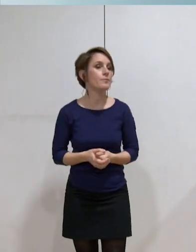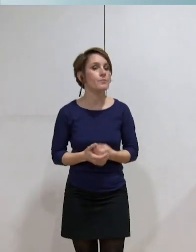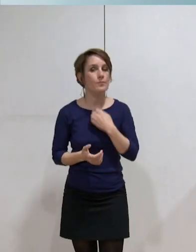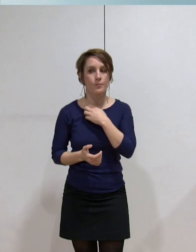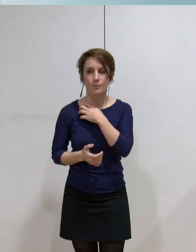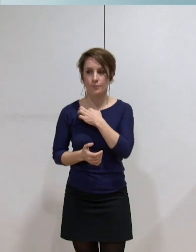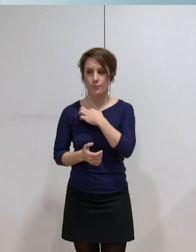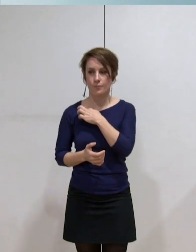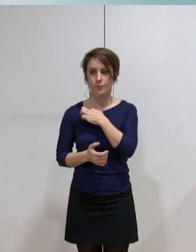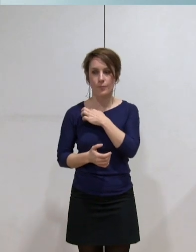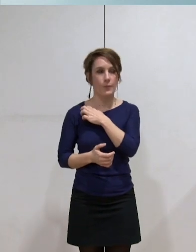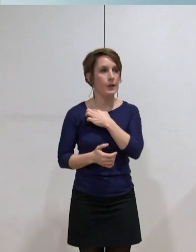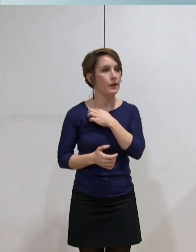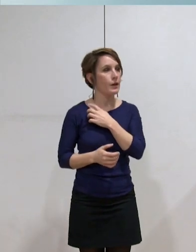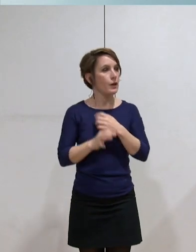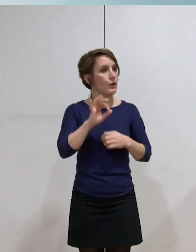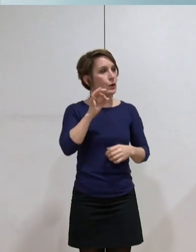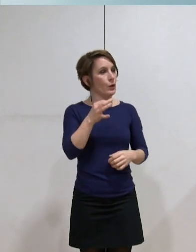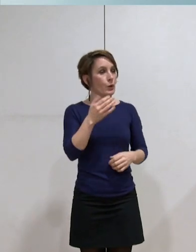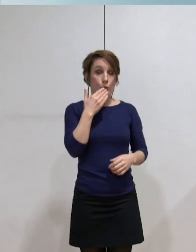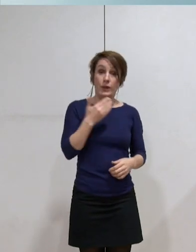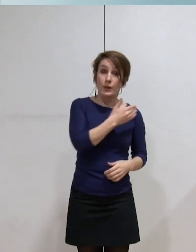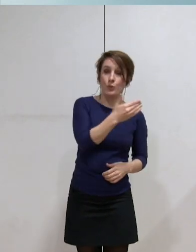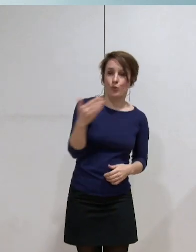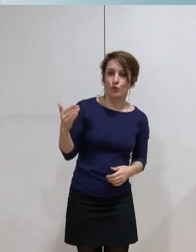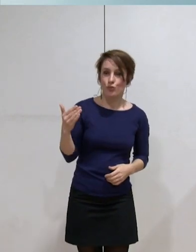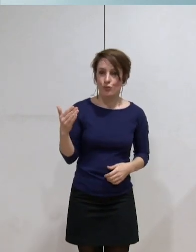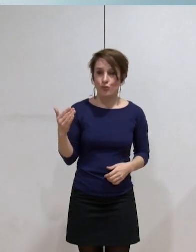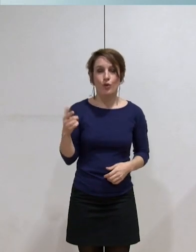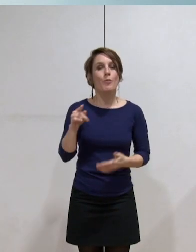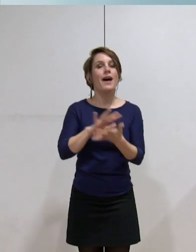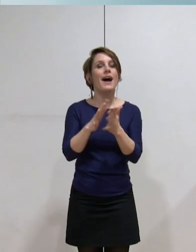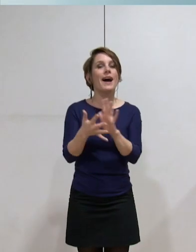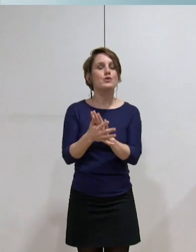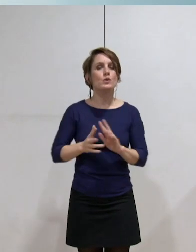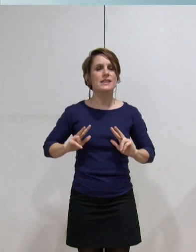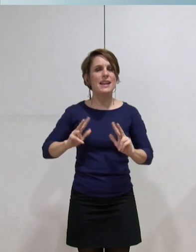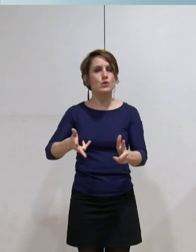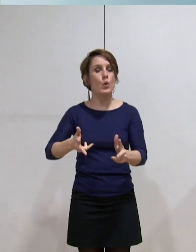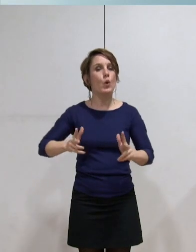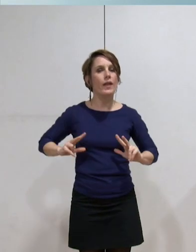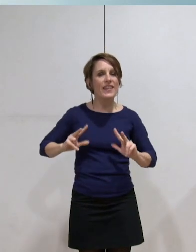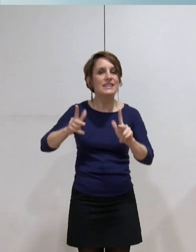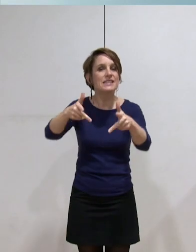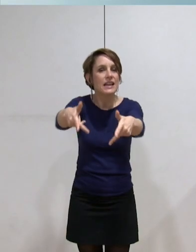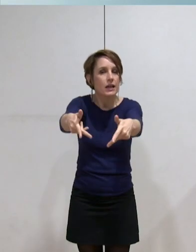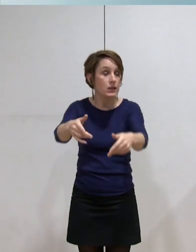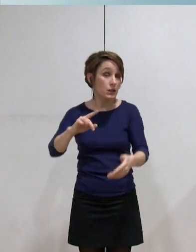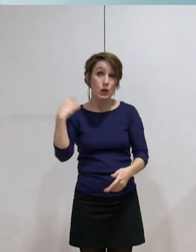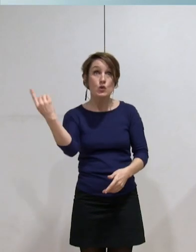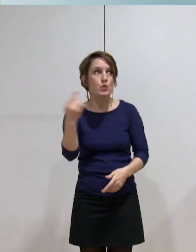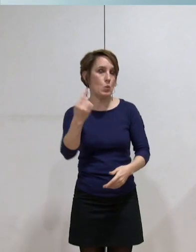bonjour à tous vu que le le cette association le tricycle est sur toutes les lèvres et dans beaucoup